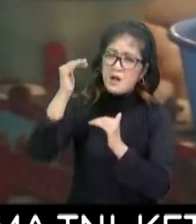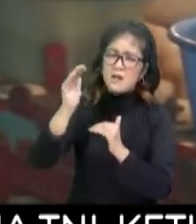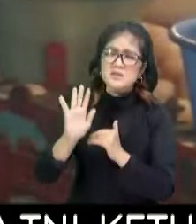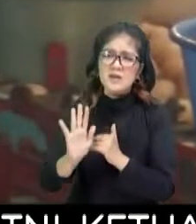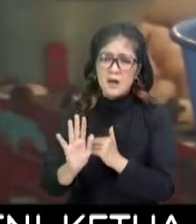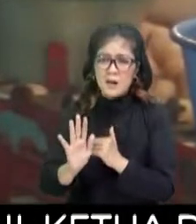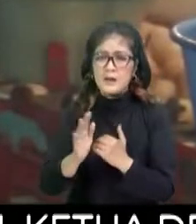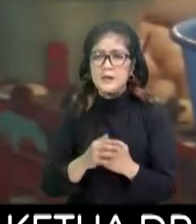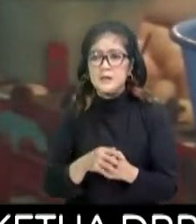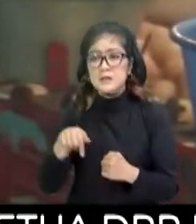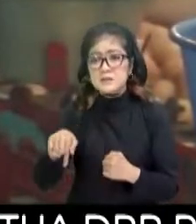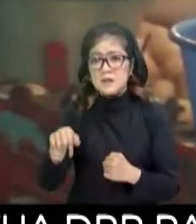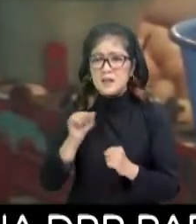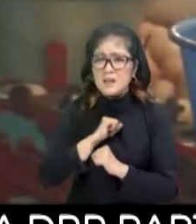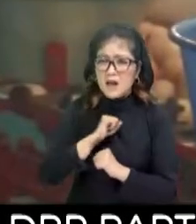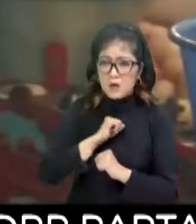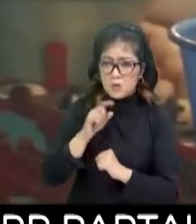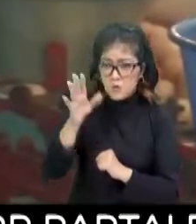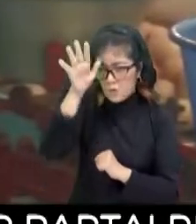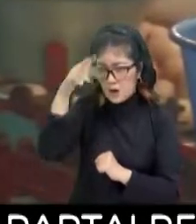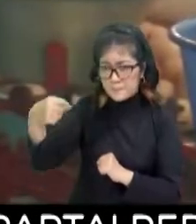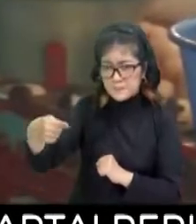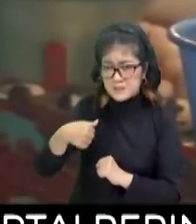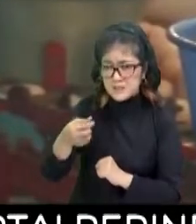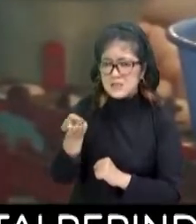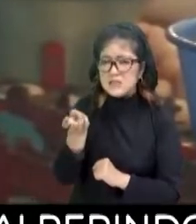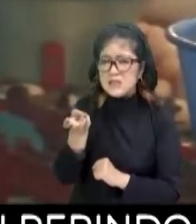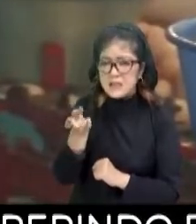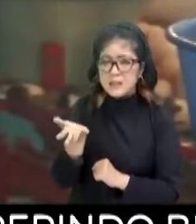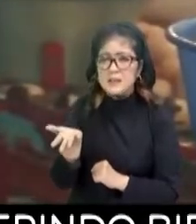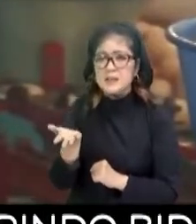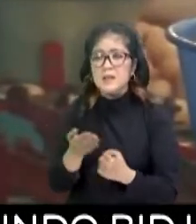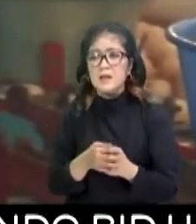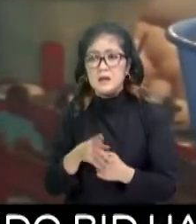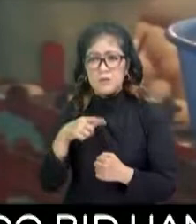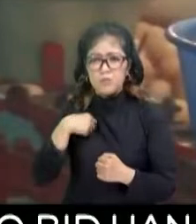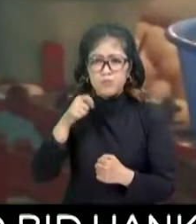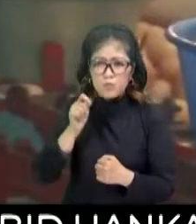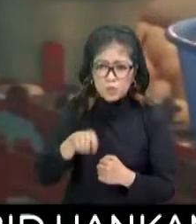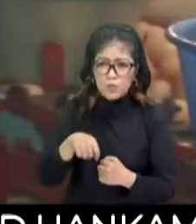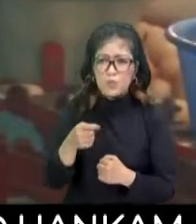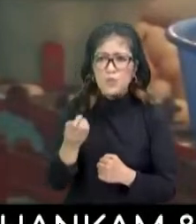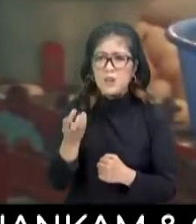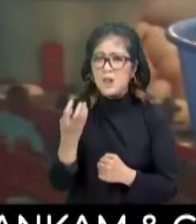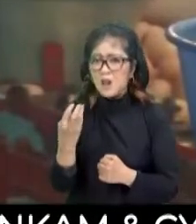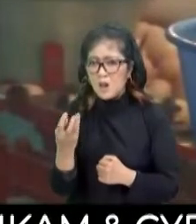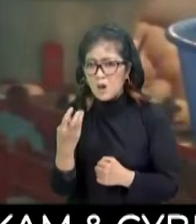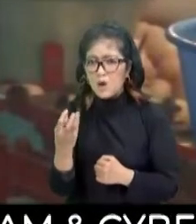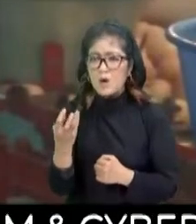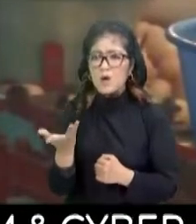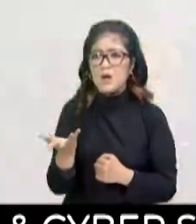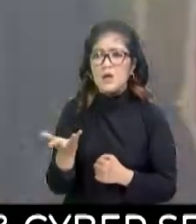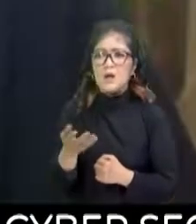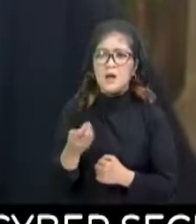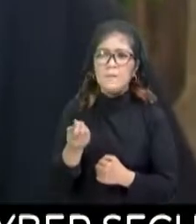saya bernyawa kuranglah harganya tinggi jadi untuk kebutuhan beli teruraikan cowok lainnya cukup